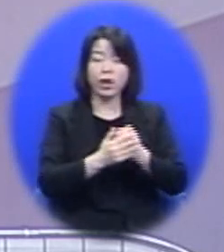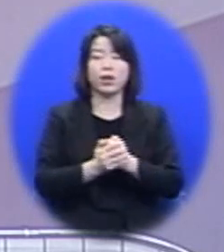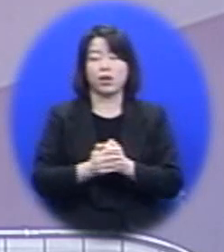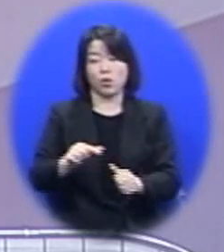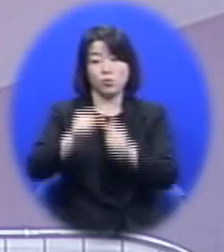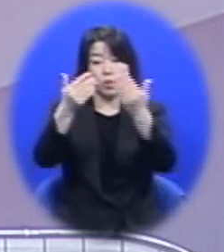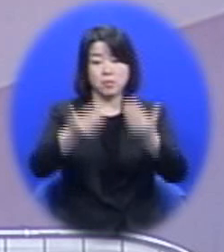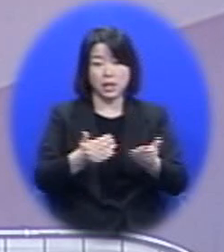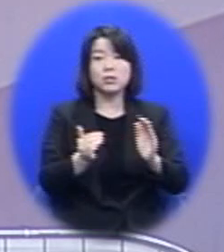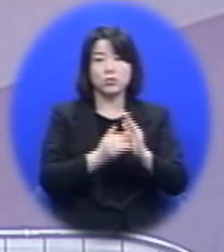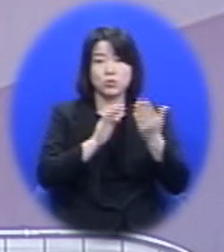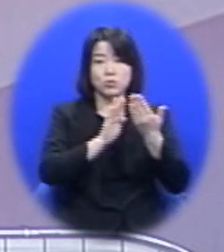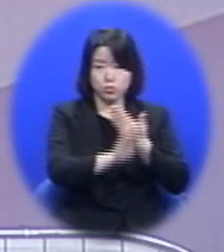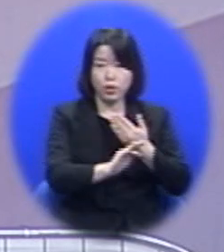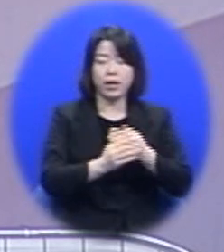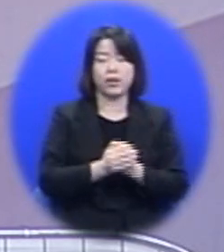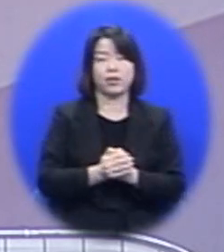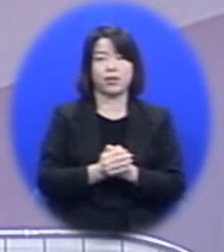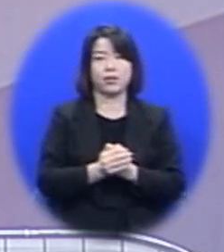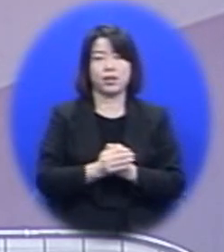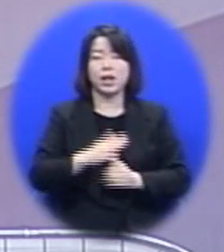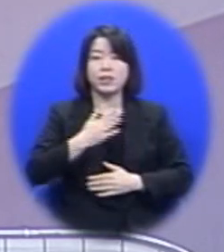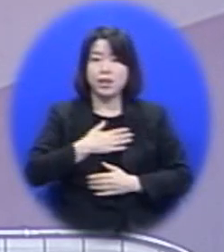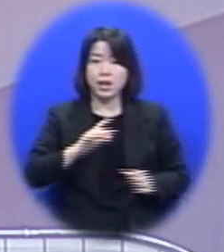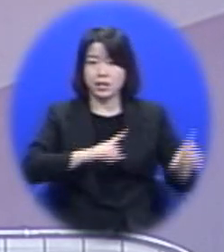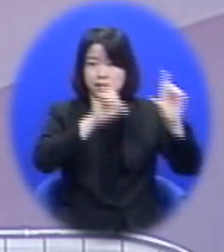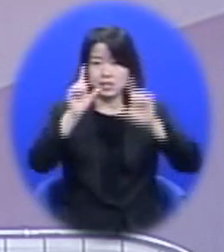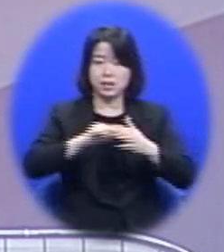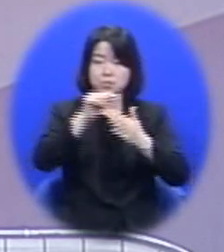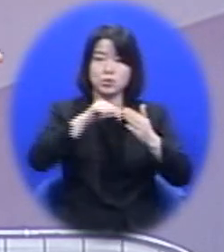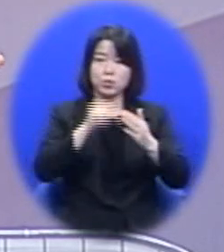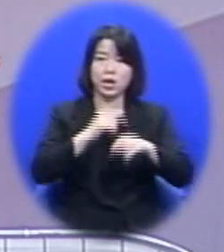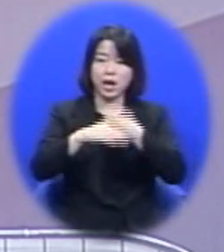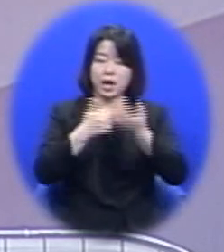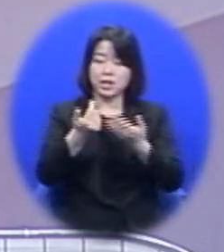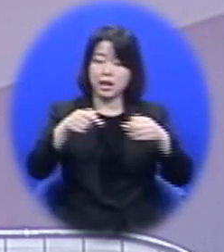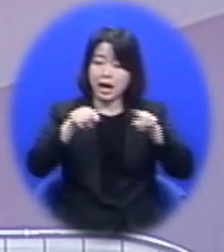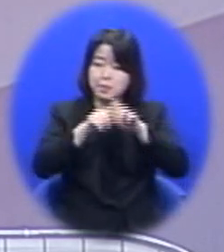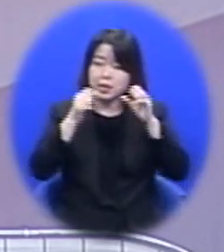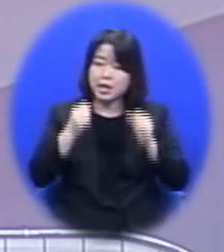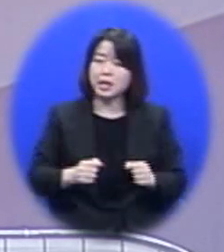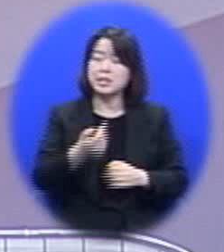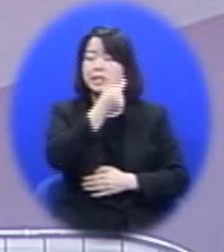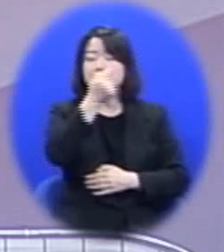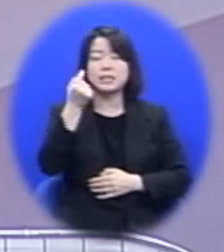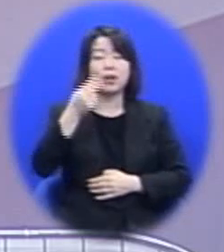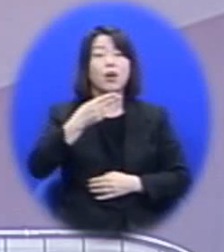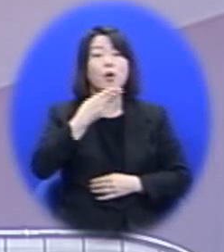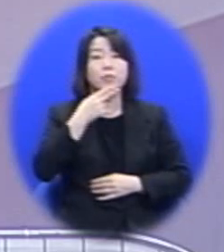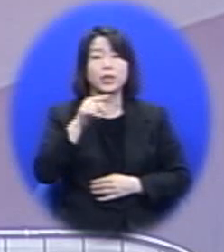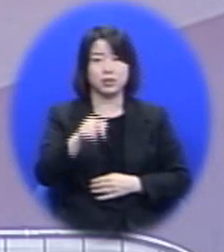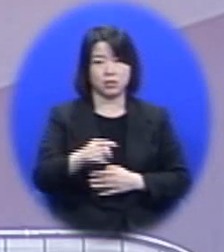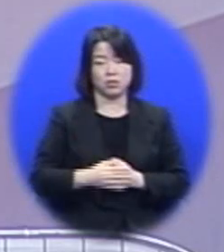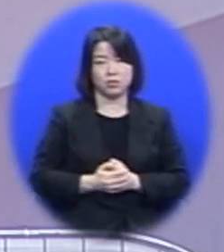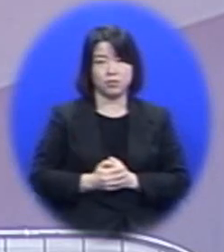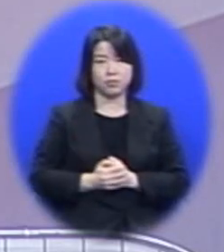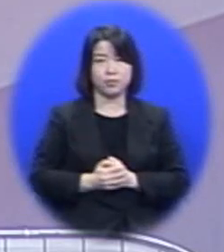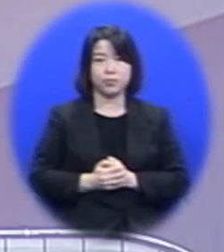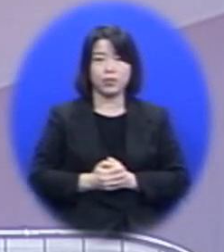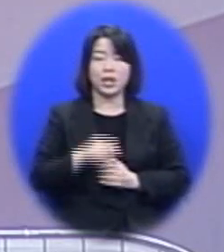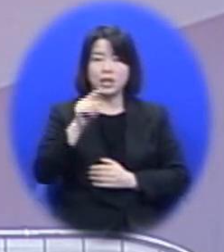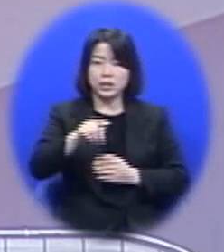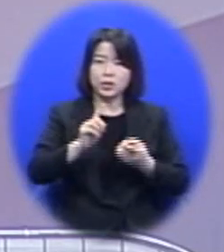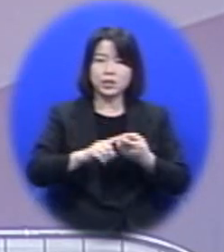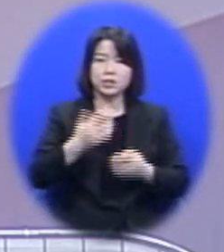구원은 받았는데 내 삶 속에 하나님이 함께 하시는 증거가 없었다는 것. 그